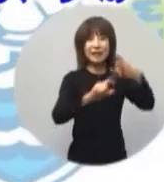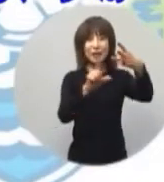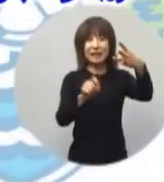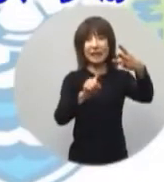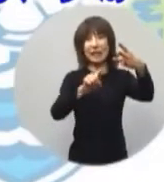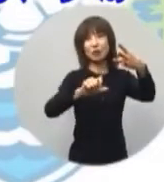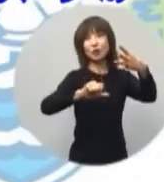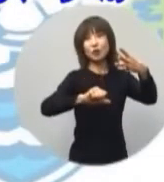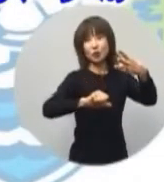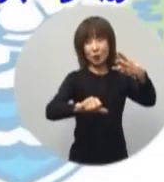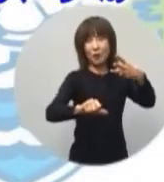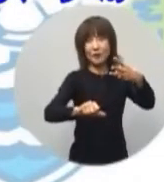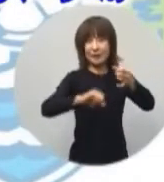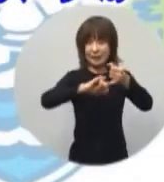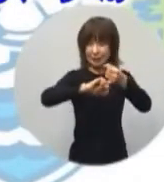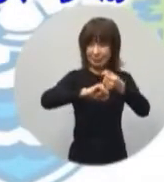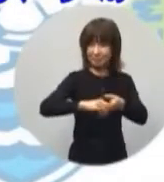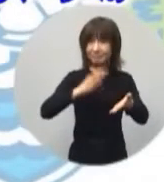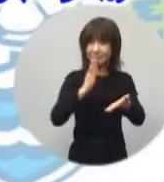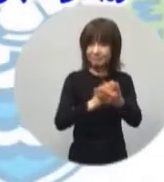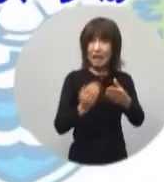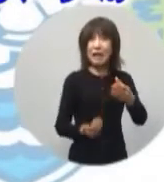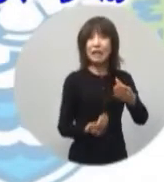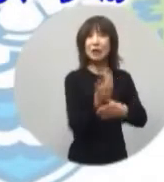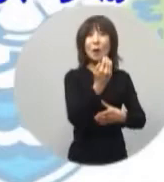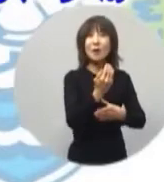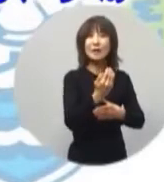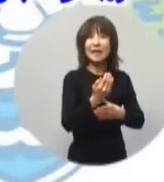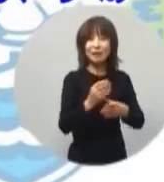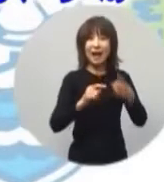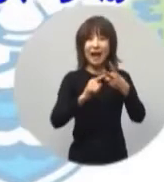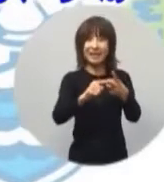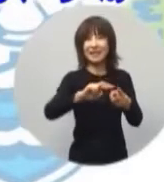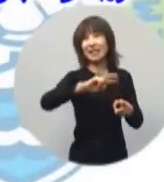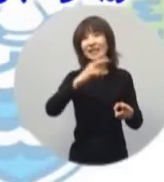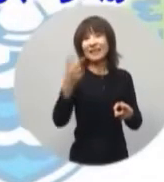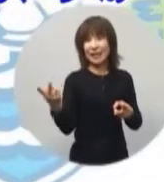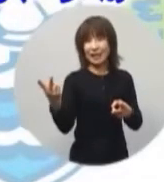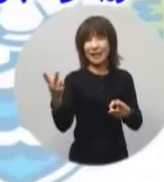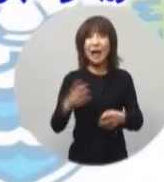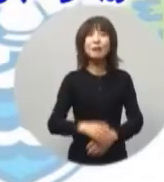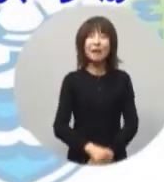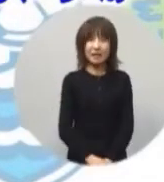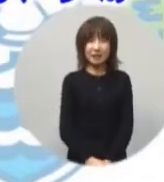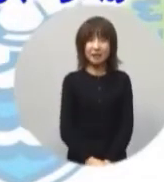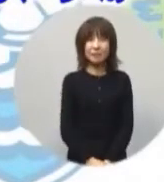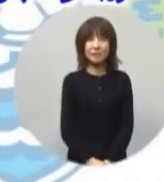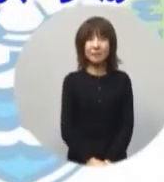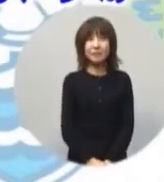月15日必着。当選は発送をもって返させていただきます。